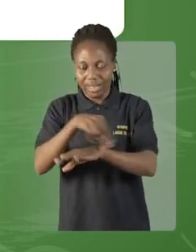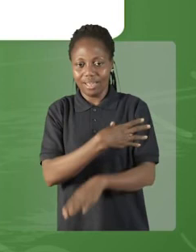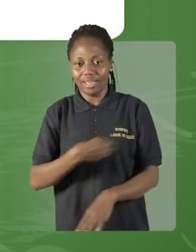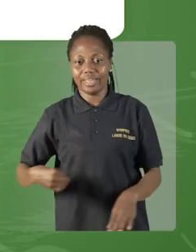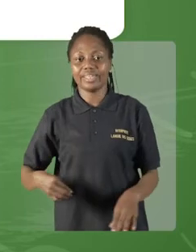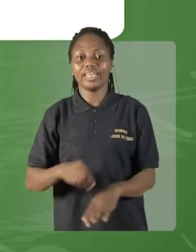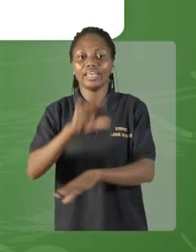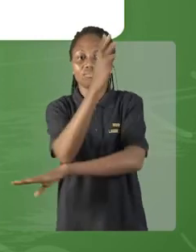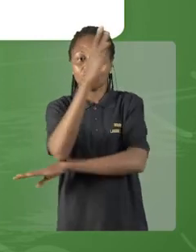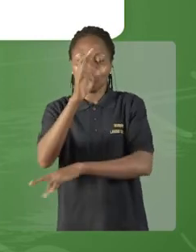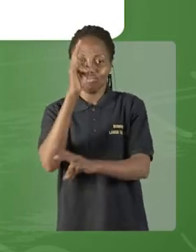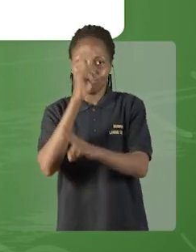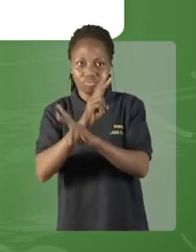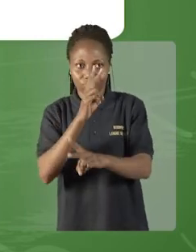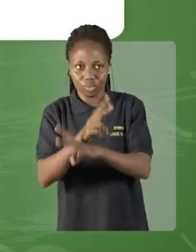réserves forestières.